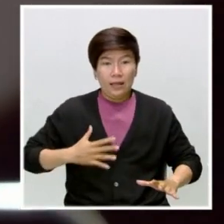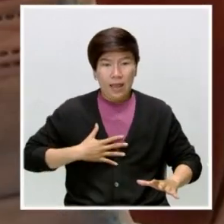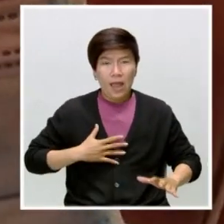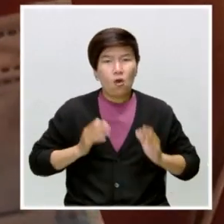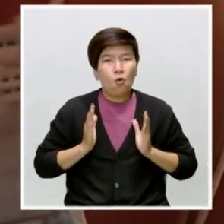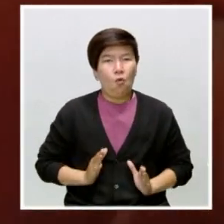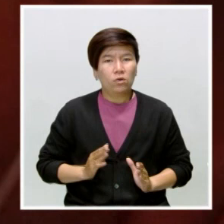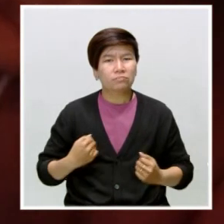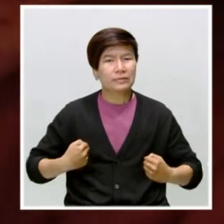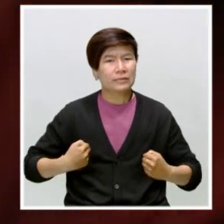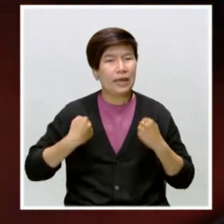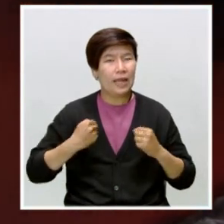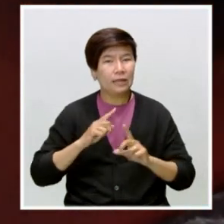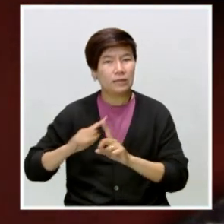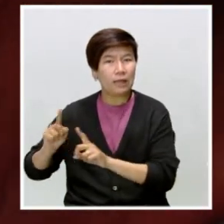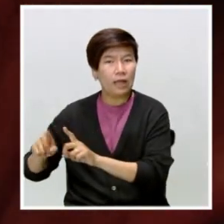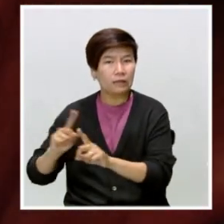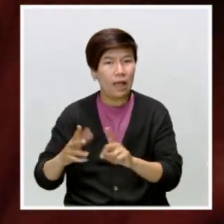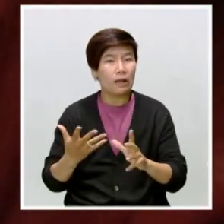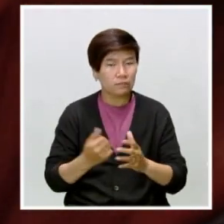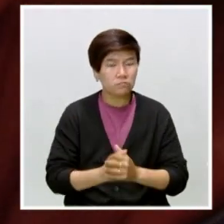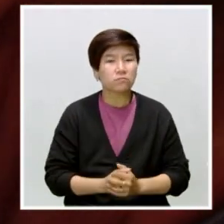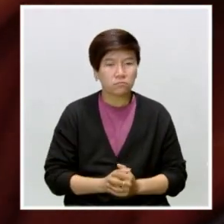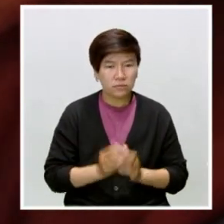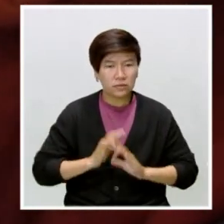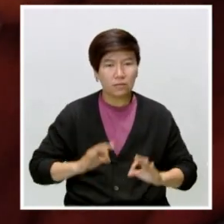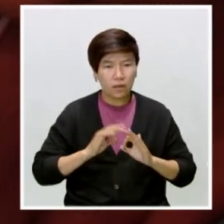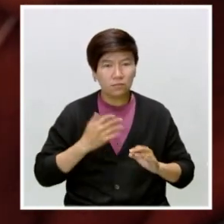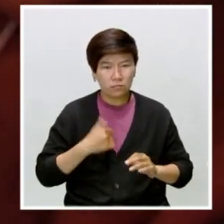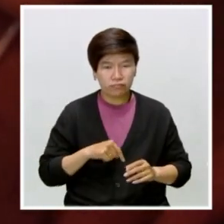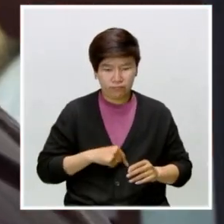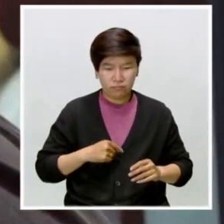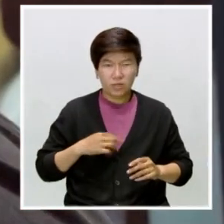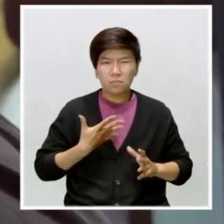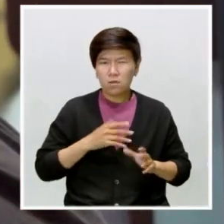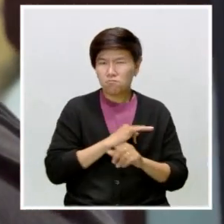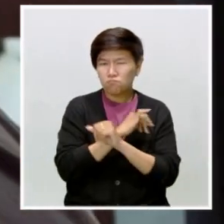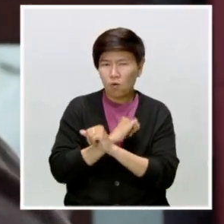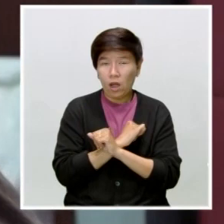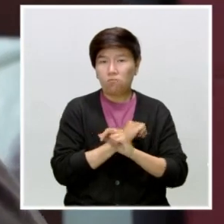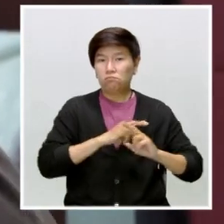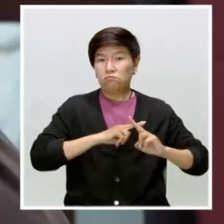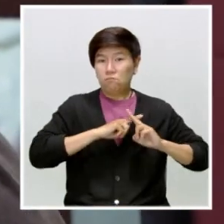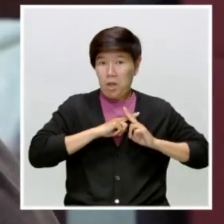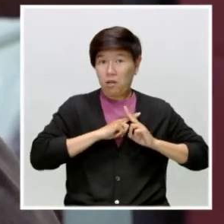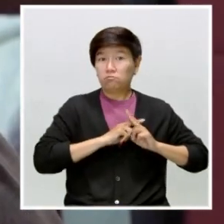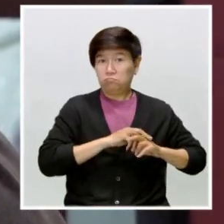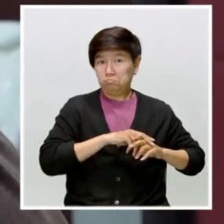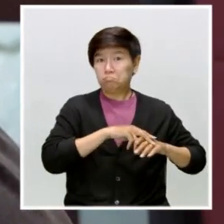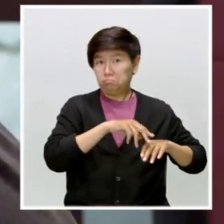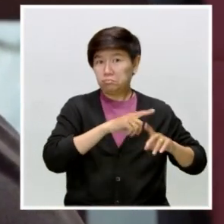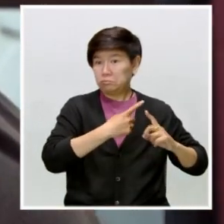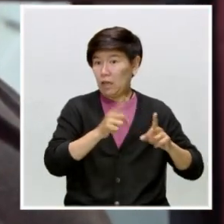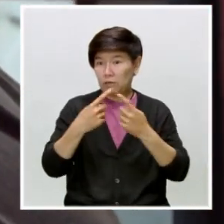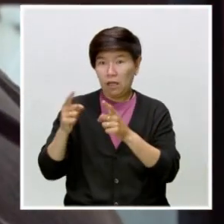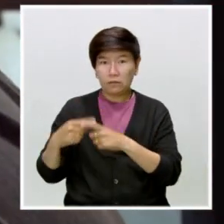แรงแตกต่างกันไปในการที่จะตอบสนองต่อระบบภูมิคุ้มกันที่ได้จากการฉีดวัคซีนค่ะแม้แต่บางคนเนี่ยก็จะมีระบบภูมิ